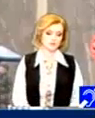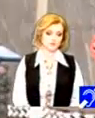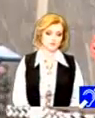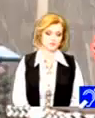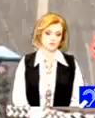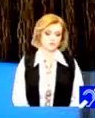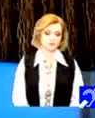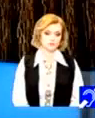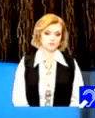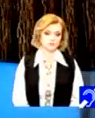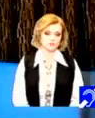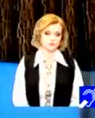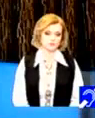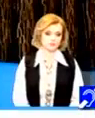regiune.